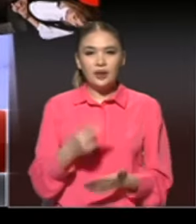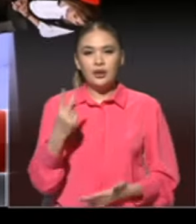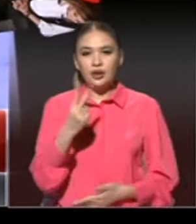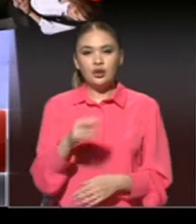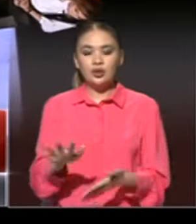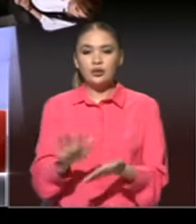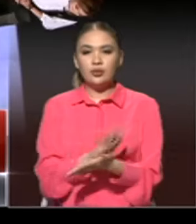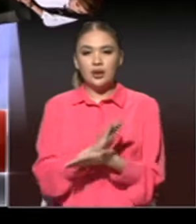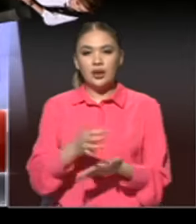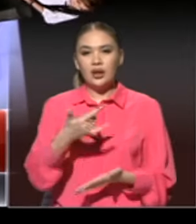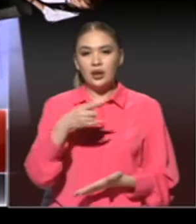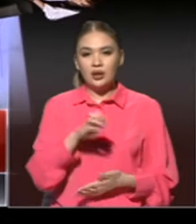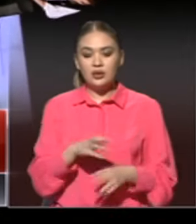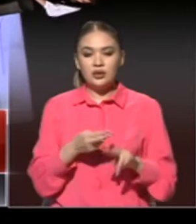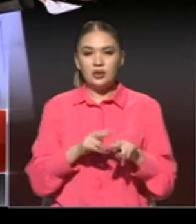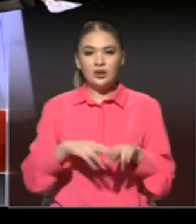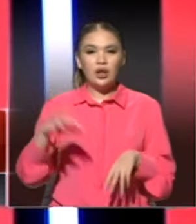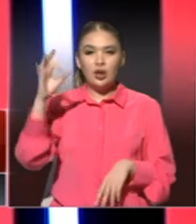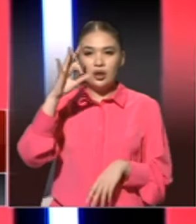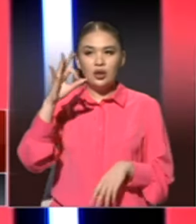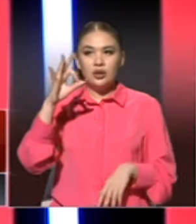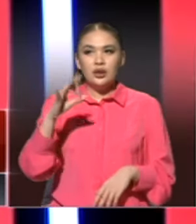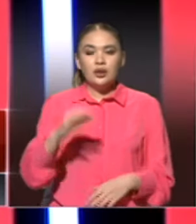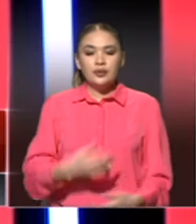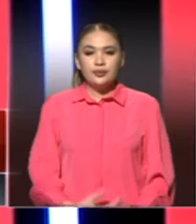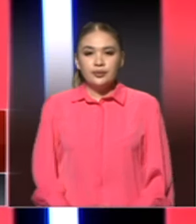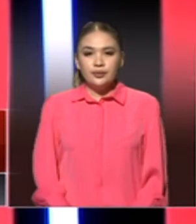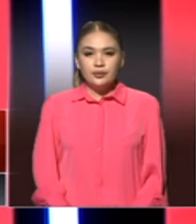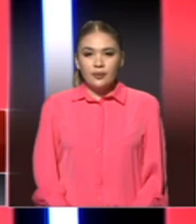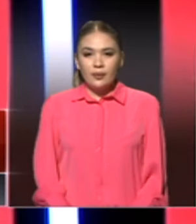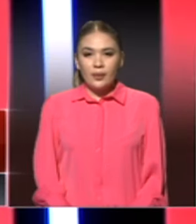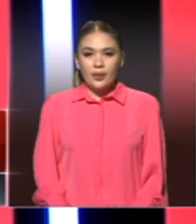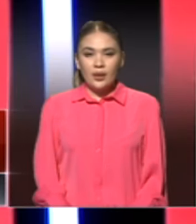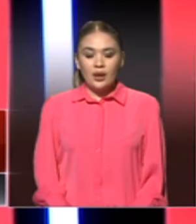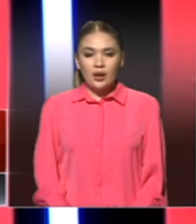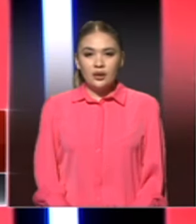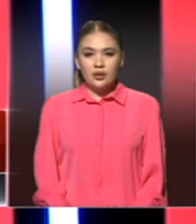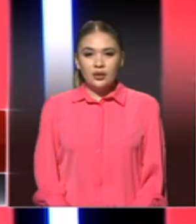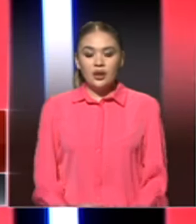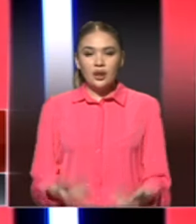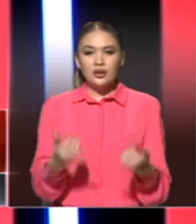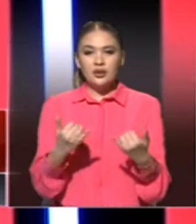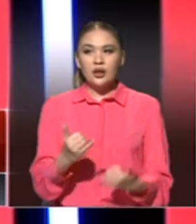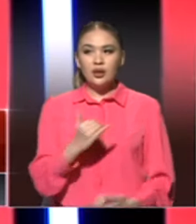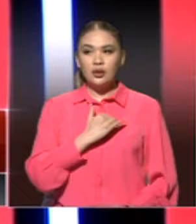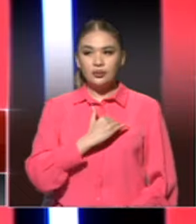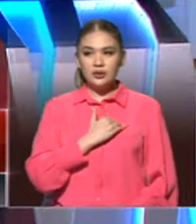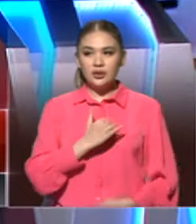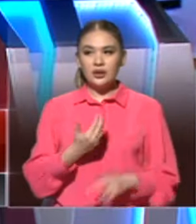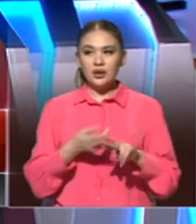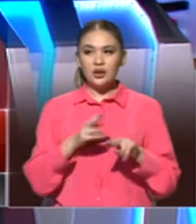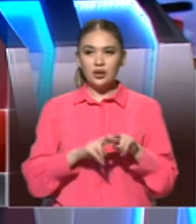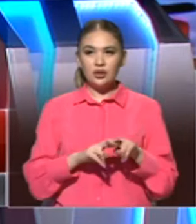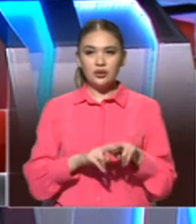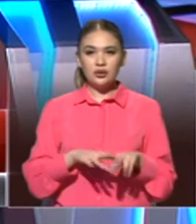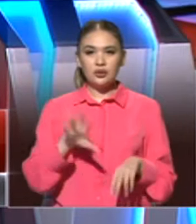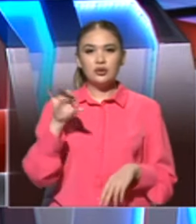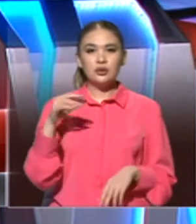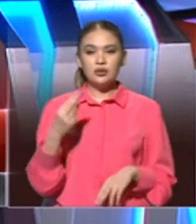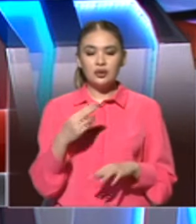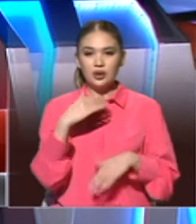мемлекеттік грант деп бұл жеңілдеп жіберген жоқпыз ба, Құдайберген мырза? Былай қарасаңыз. Негізі осы біздің әлеуметтік мәдени даму